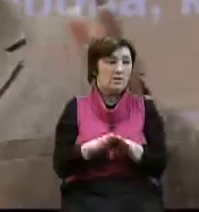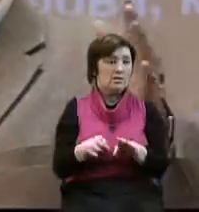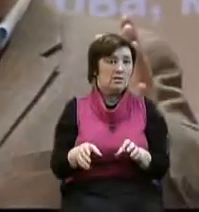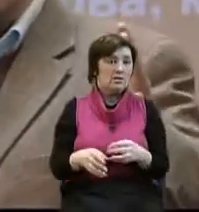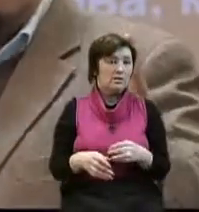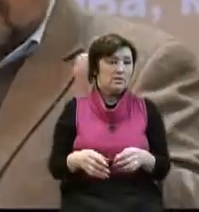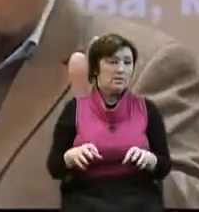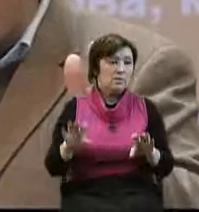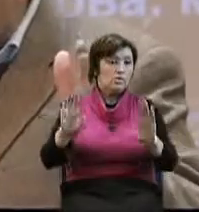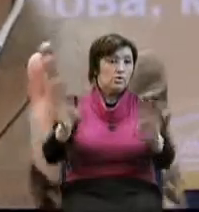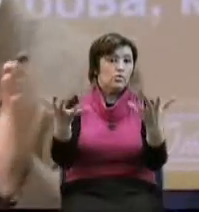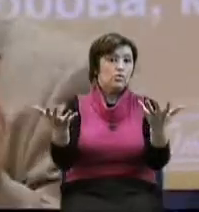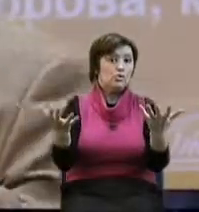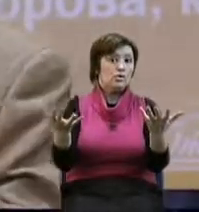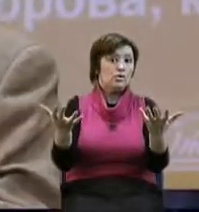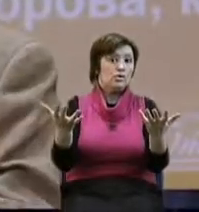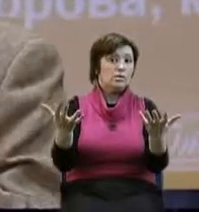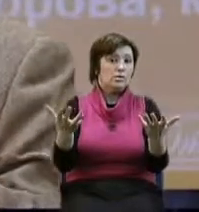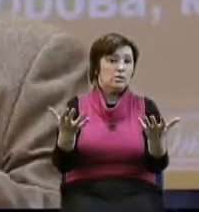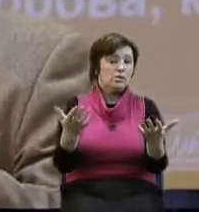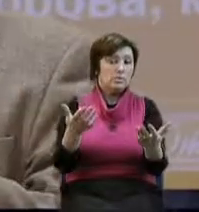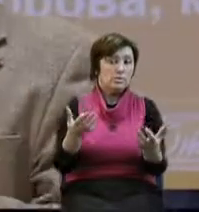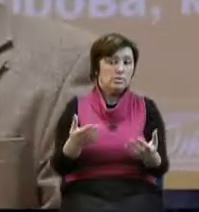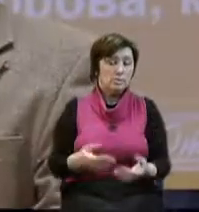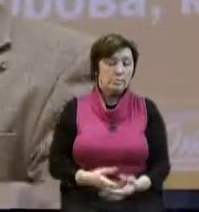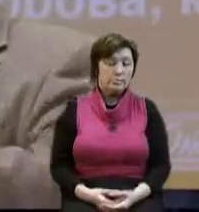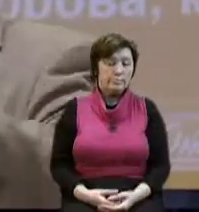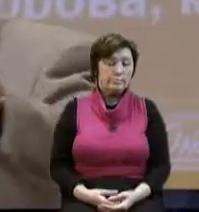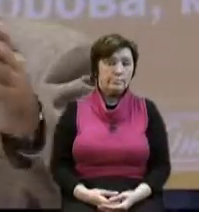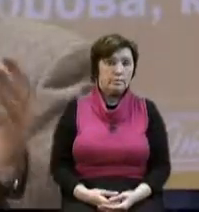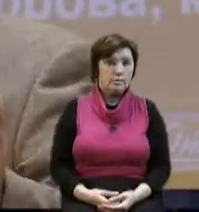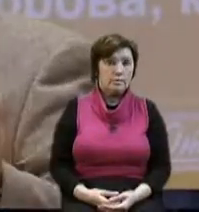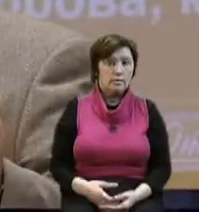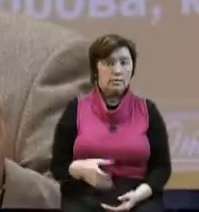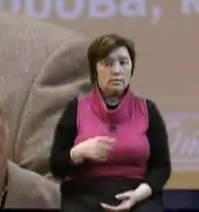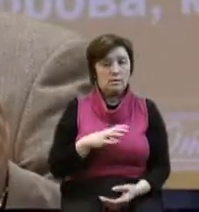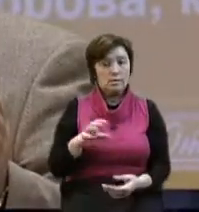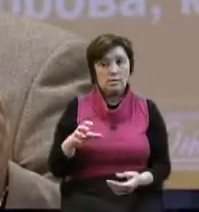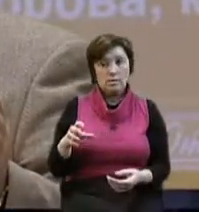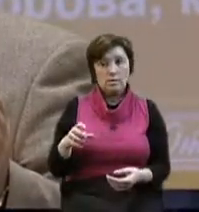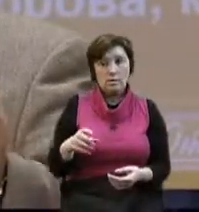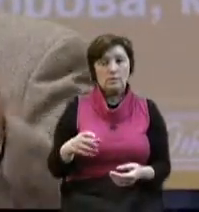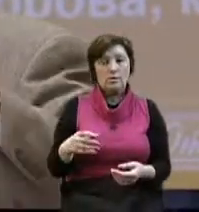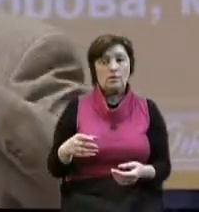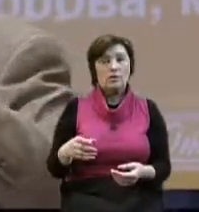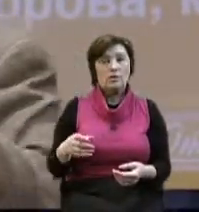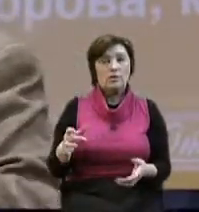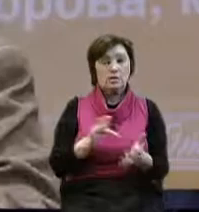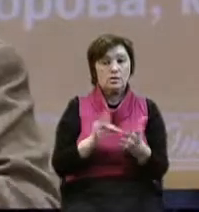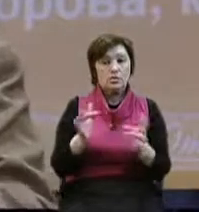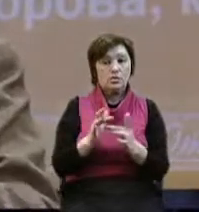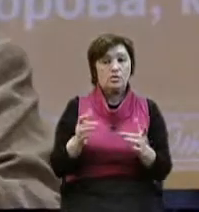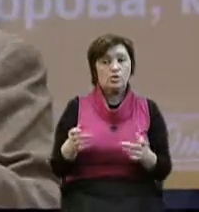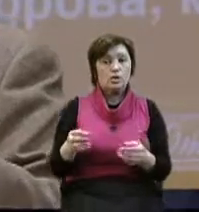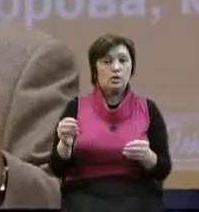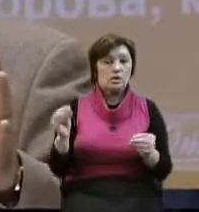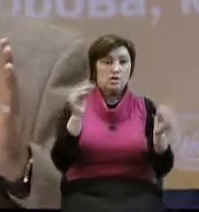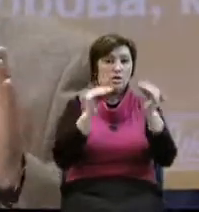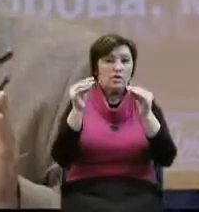произошло чудо. Я вам скажу, это не просто чудо, это чудотворение. Человек с сухой